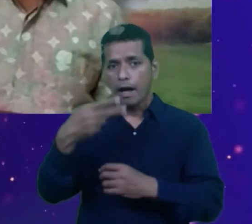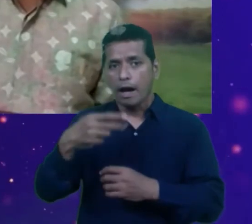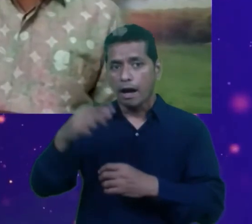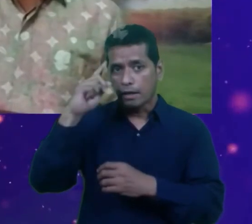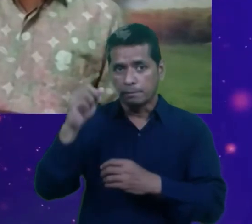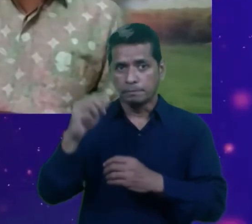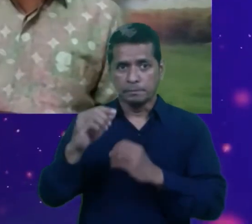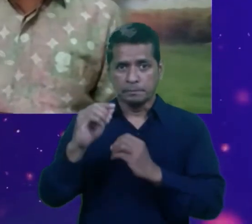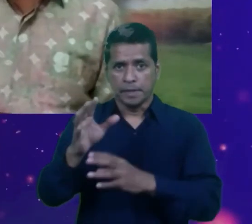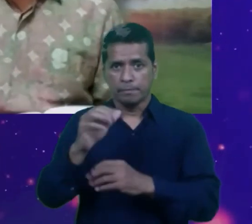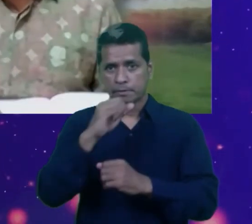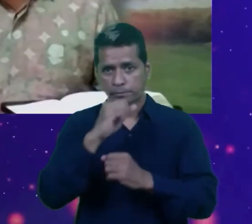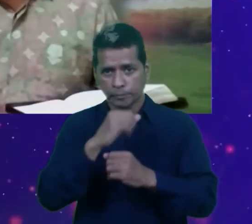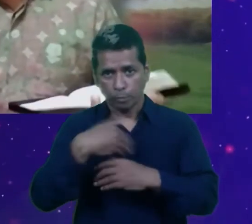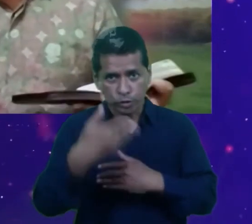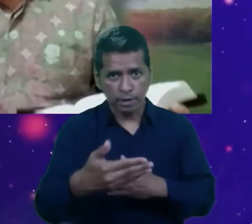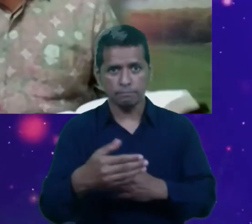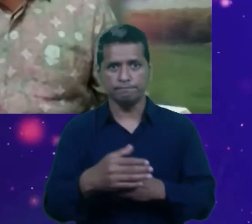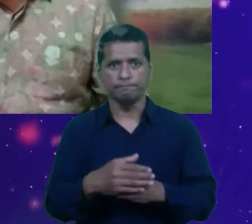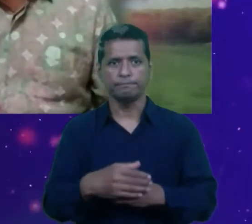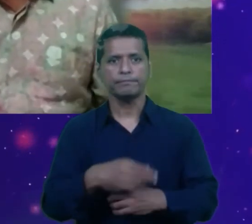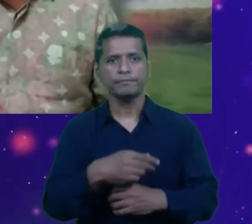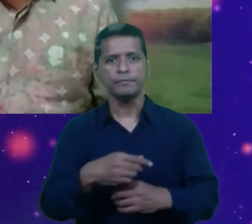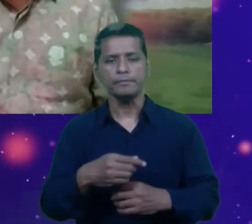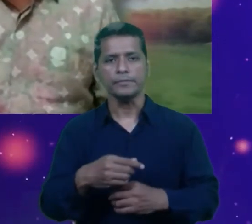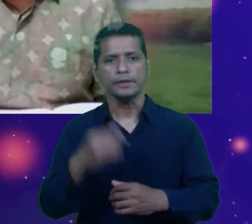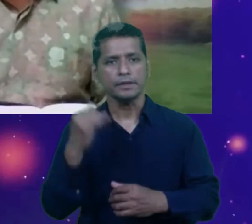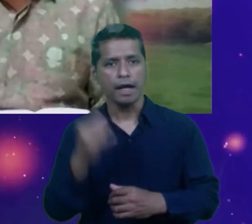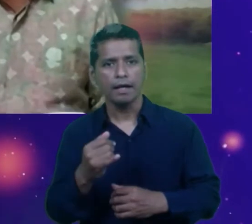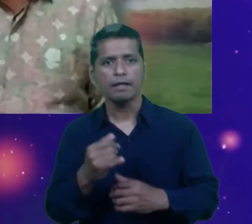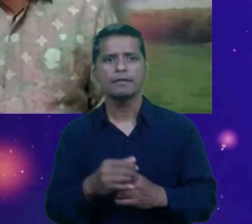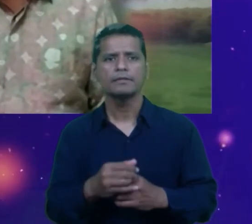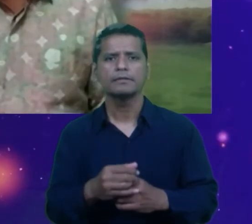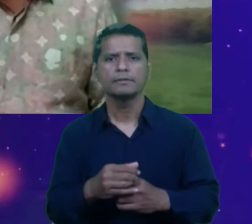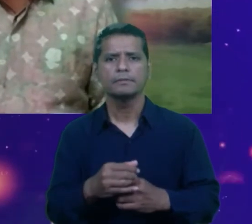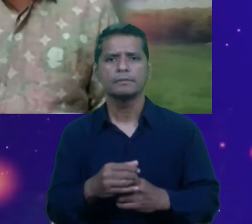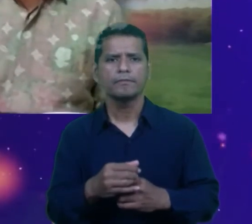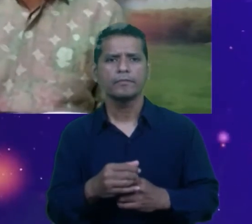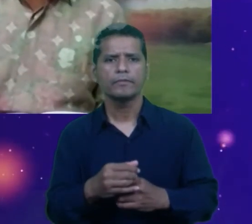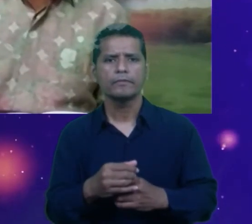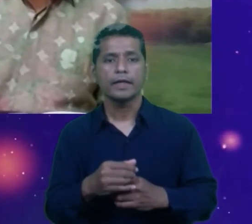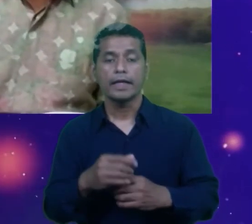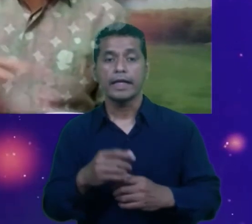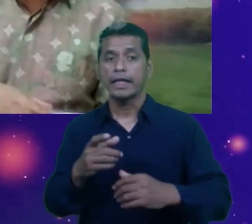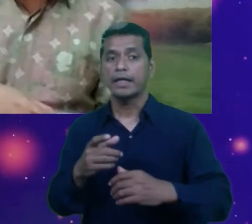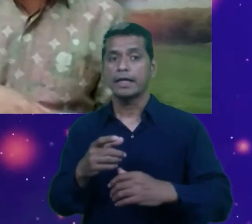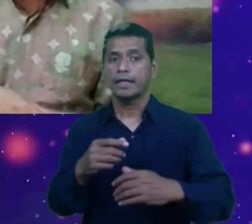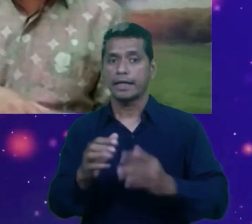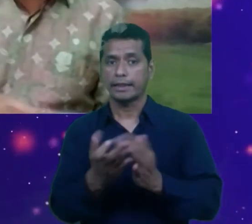tentang Allah yang di dalam kitab Wahyu menunjuk kepada Bapa. Dan demikian dalam kitab